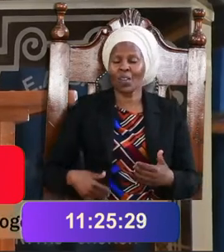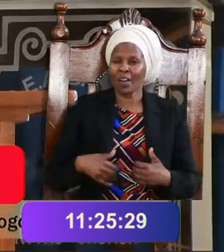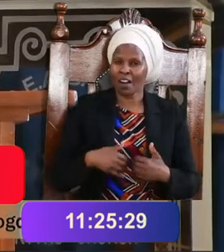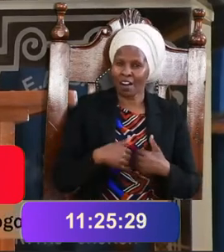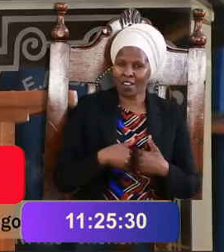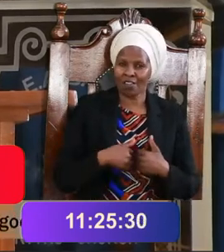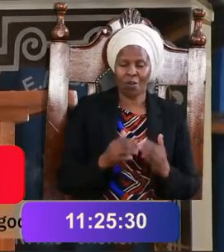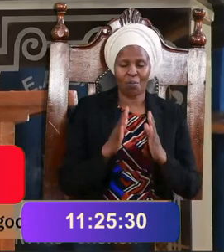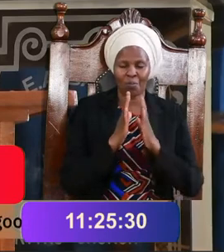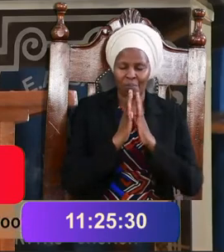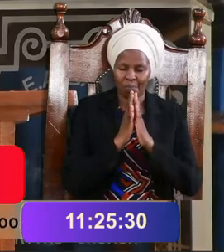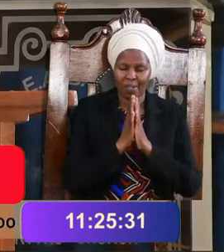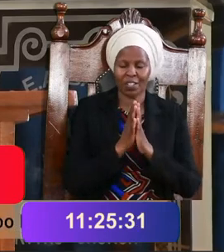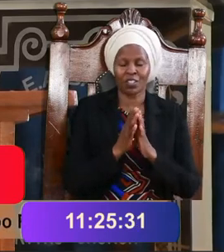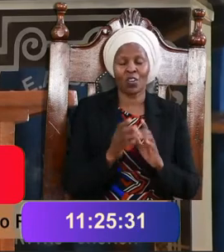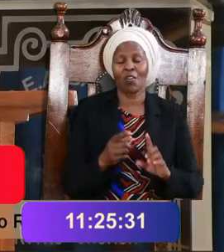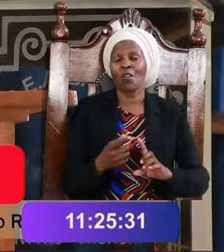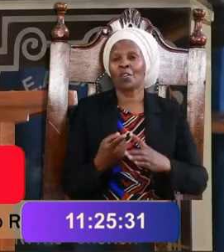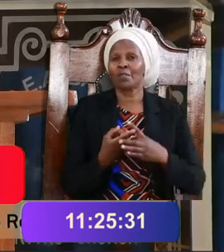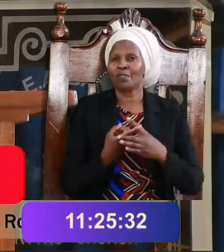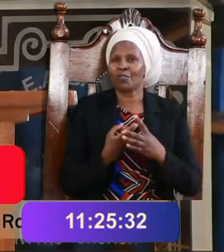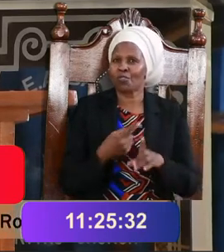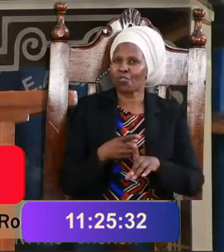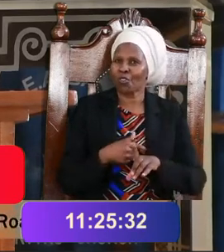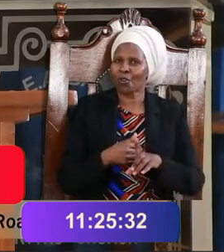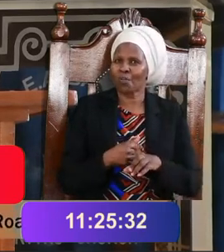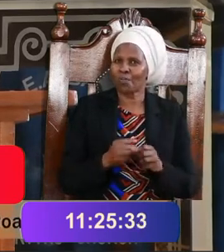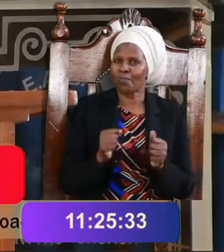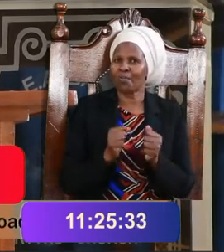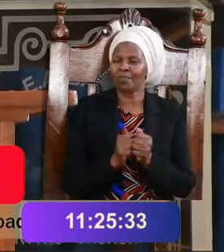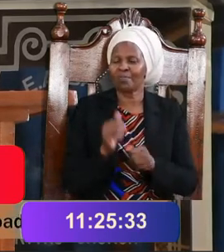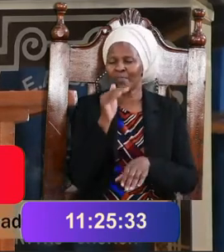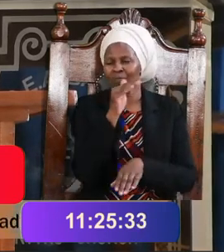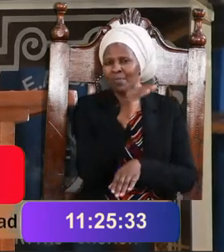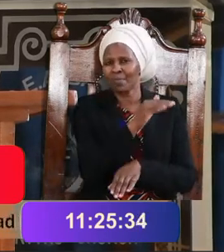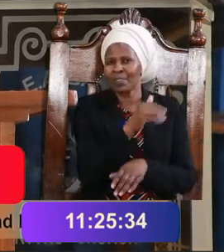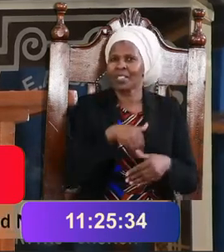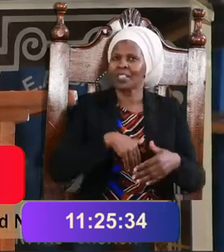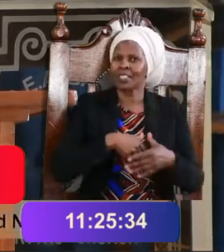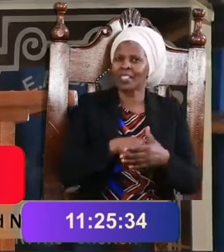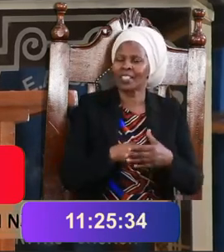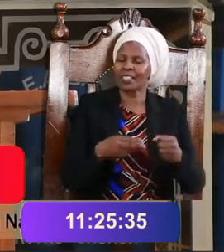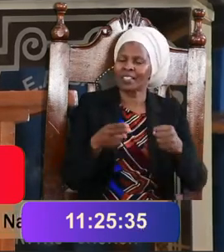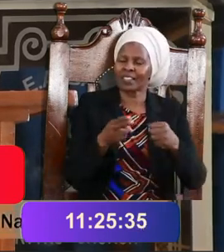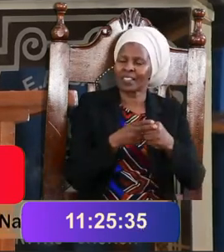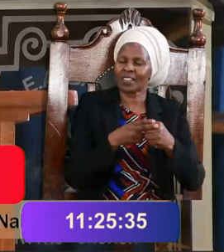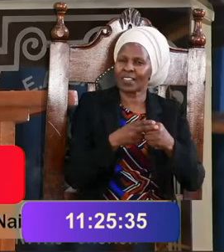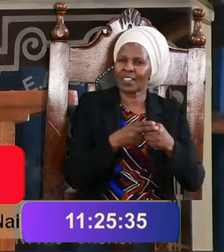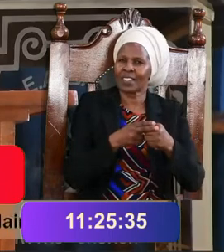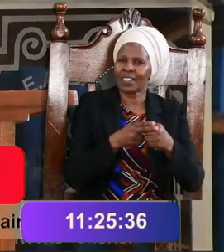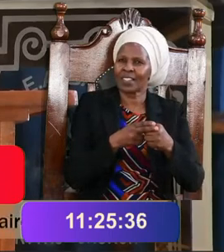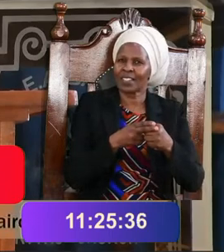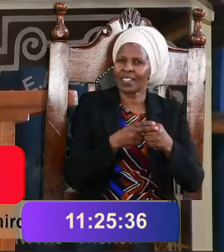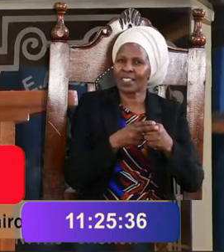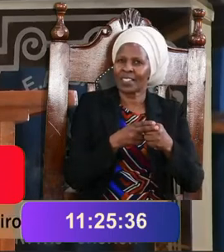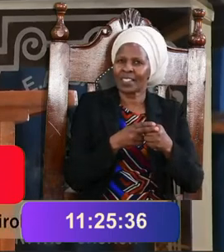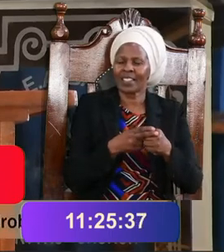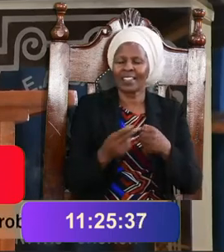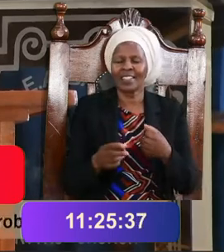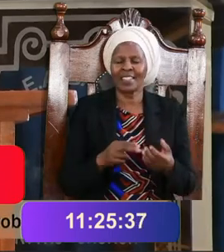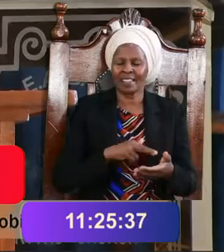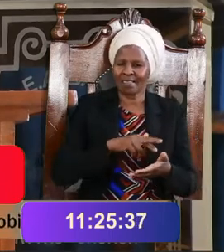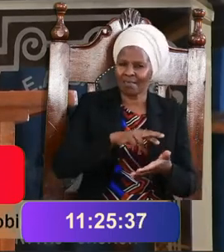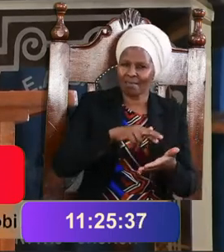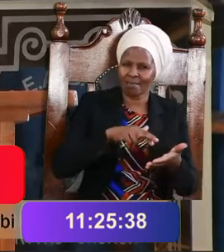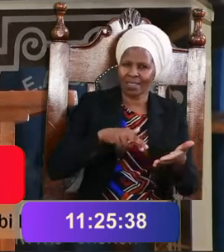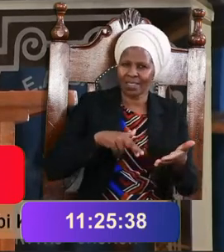kutoka saa 12 hadi saa 1. Halafu kutoka hapo kuna wanajiita Bereans, kuchambua Biblia zaidi ili